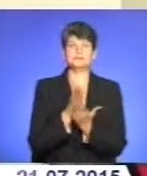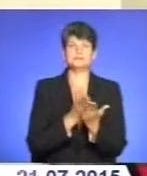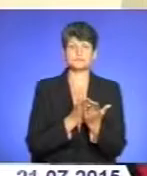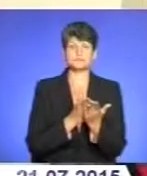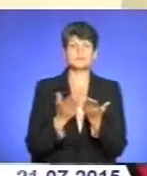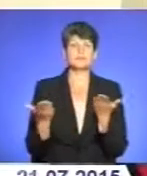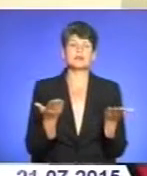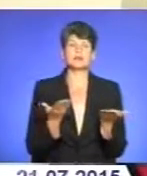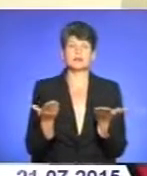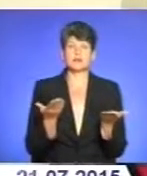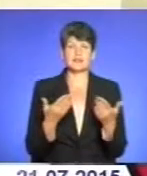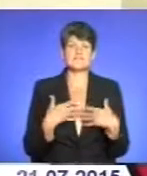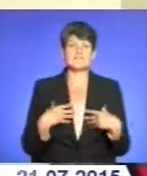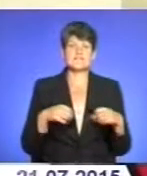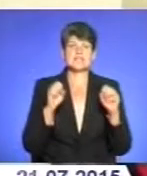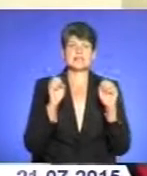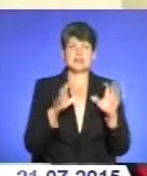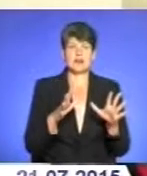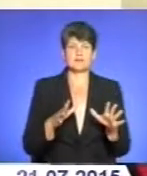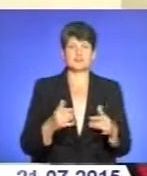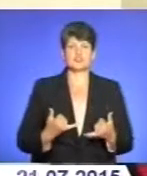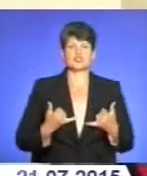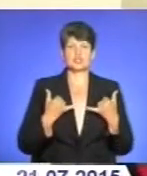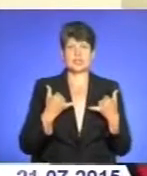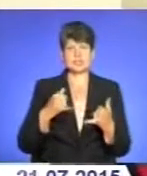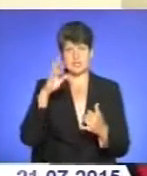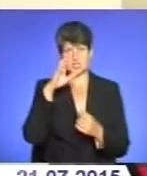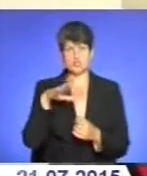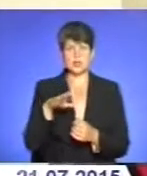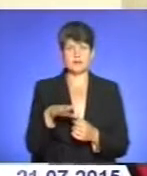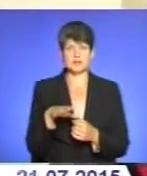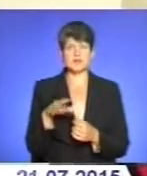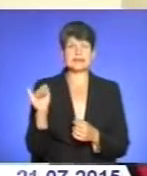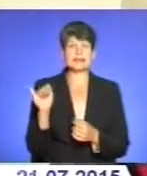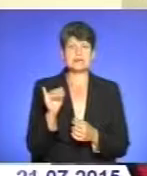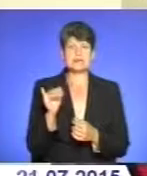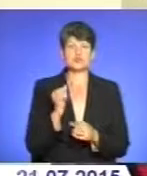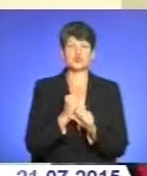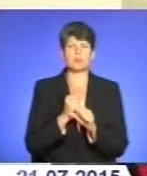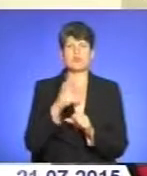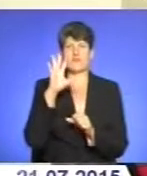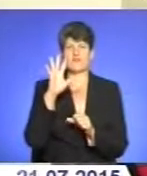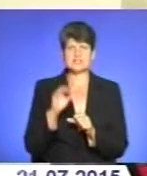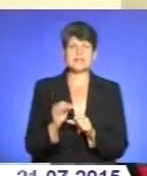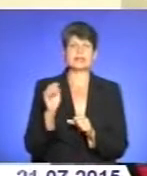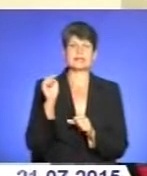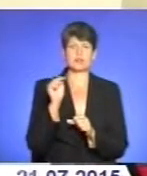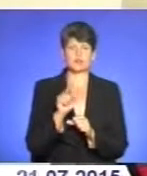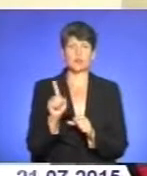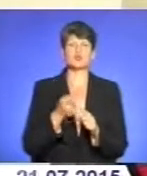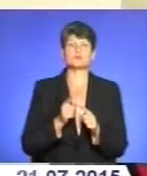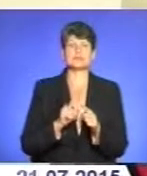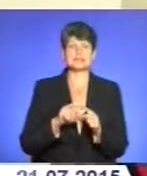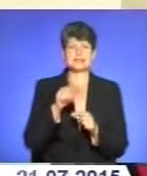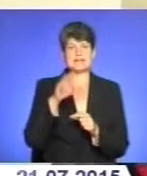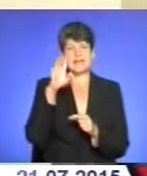котрий віддав честь державі і зробив все для того, щоб цей край,